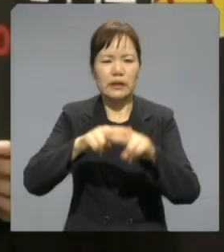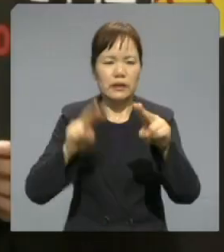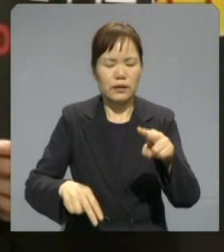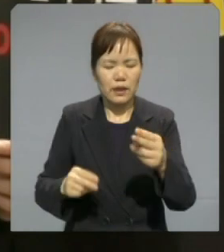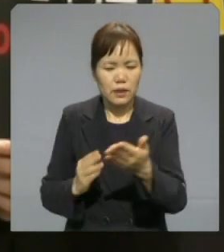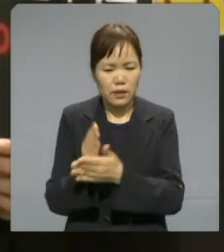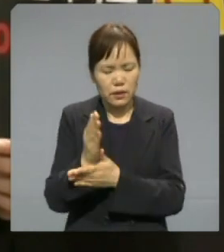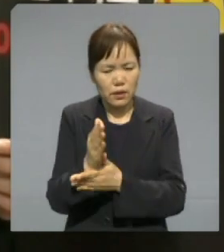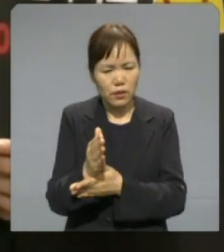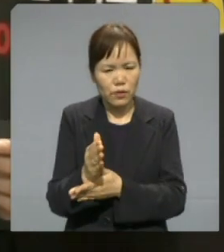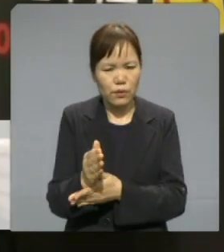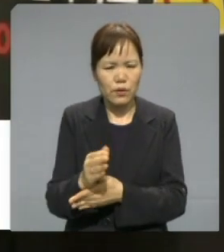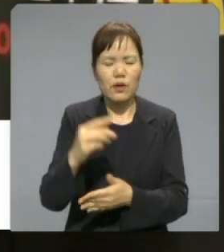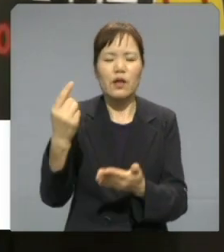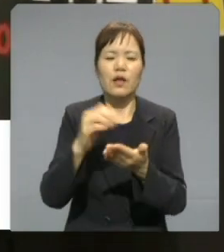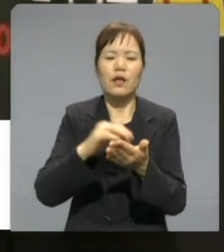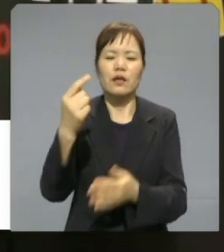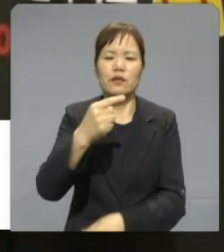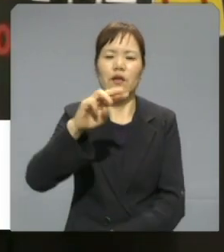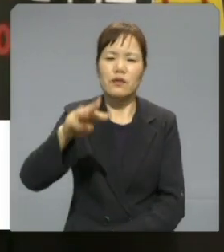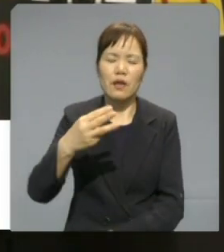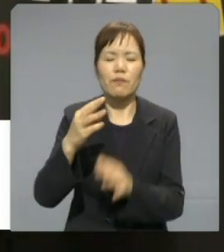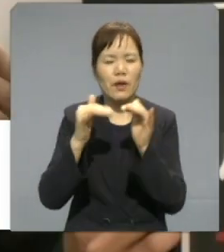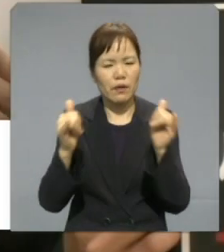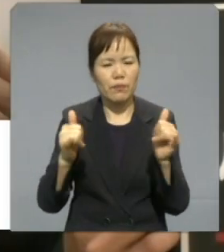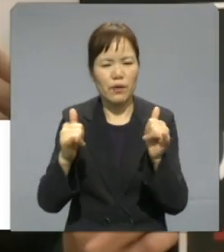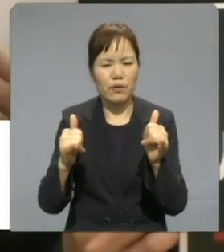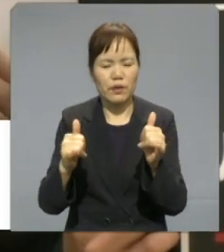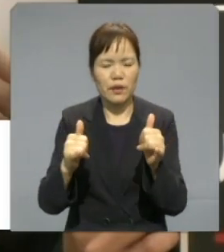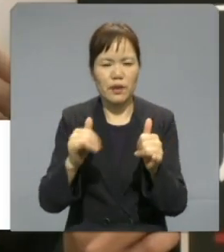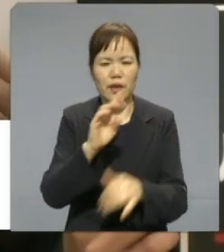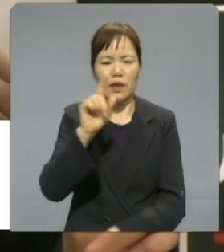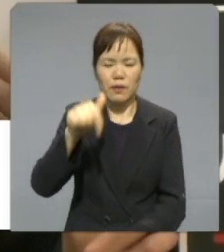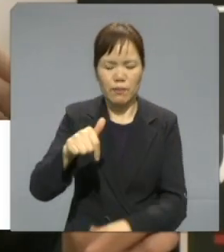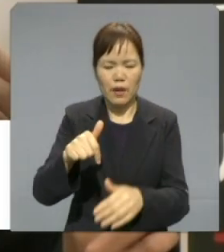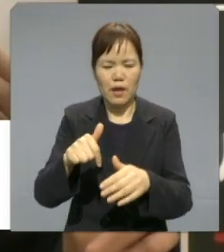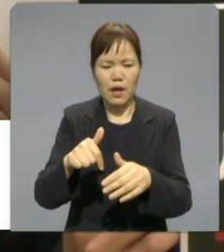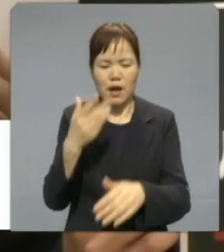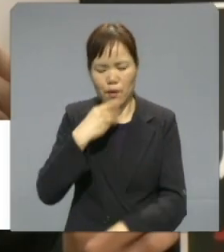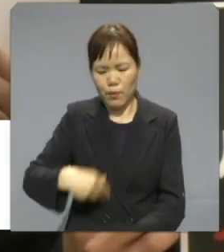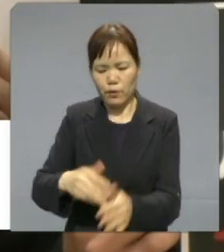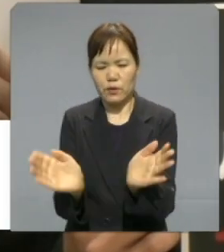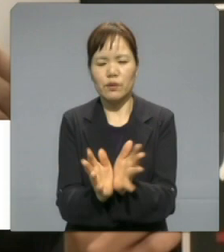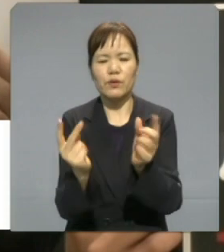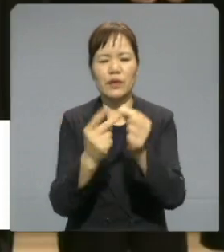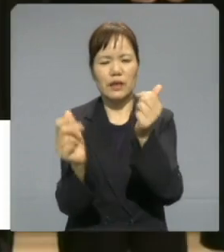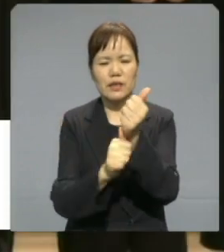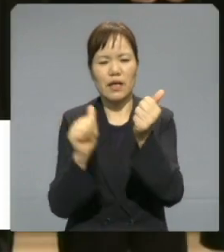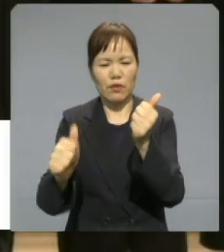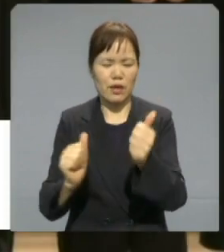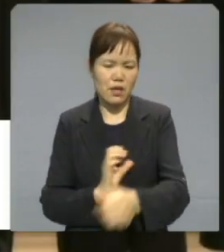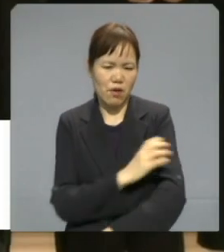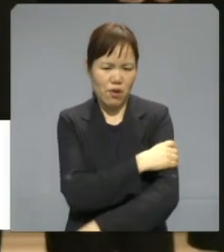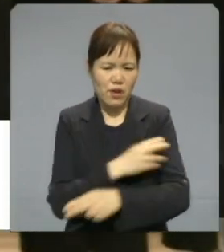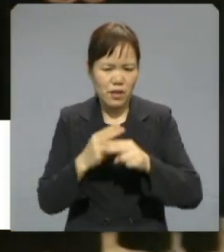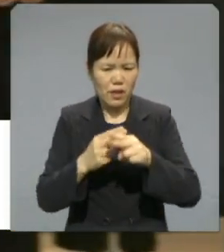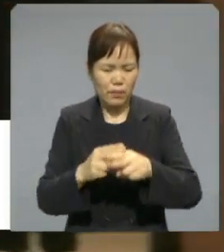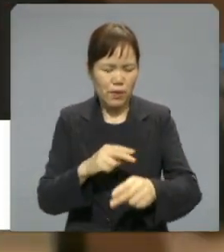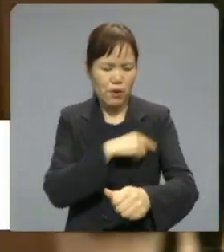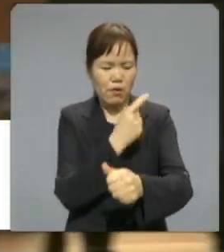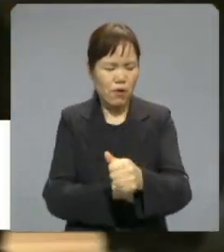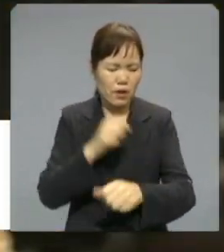1300 예명이 박민수 보건복지부 2차관을 권남용 행사방 혐 집하기